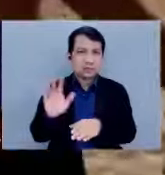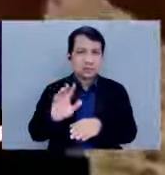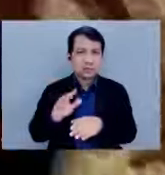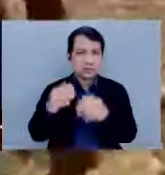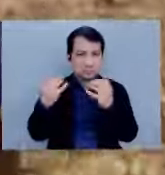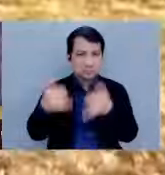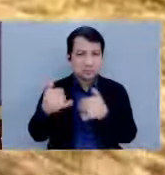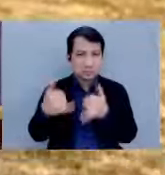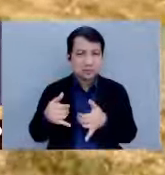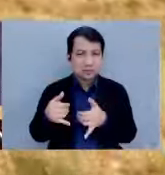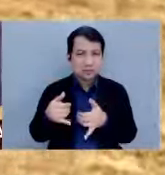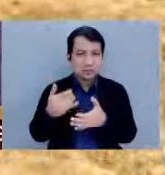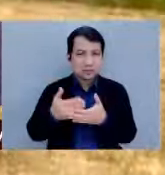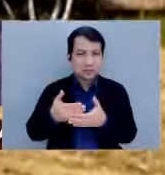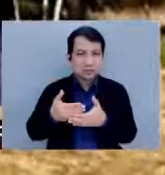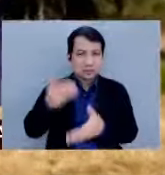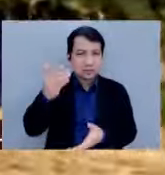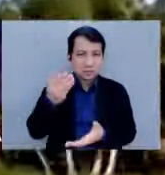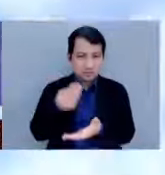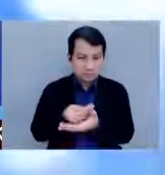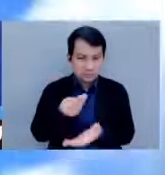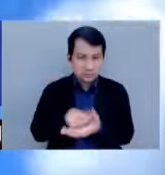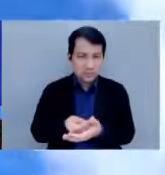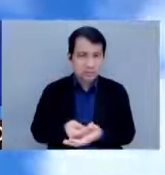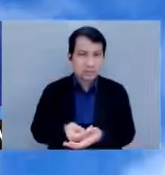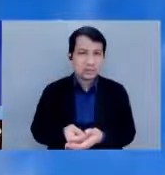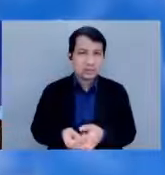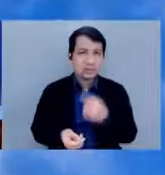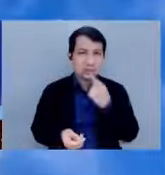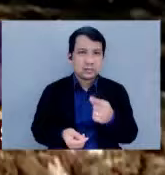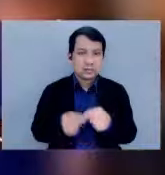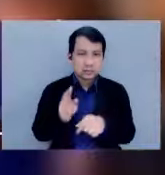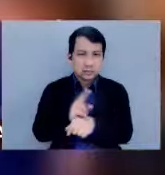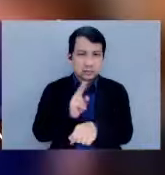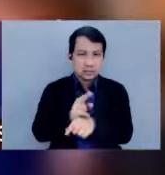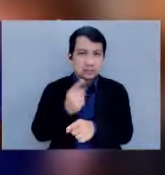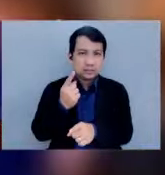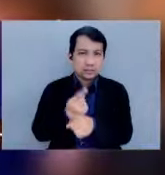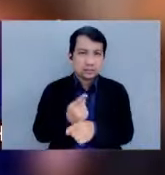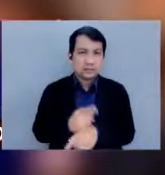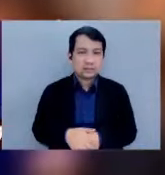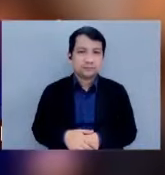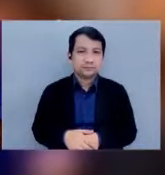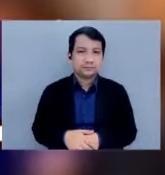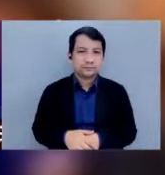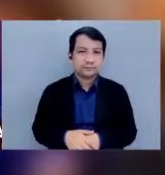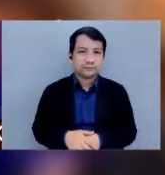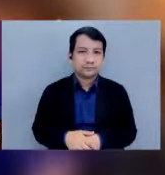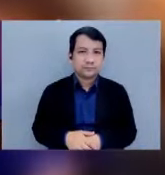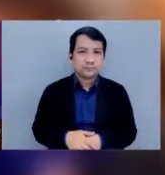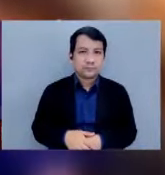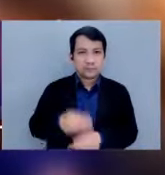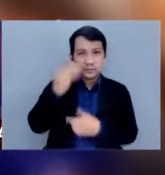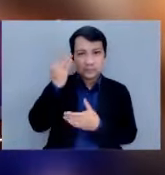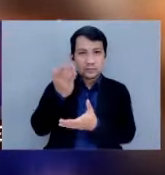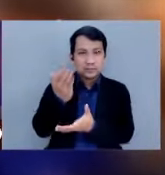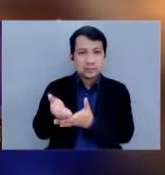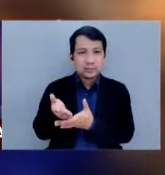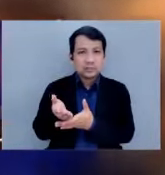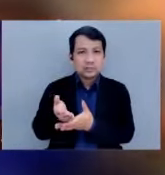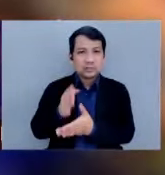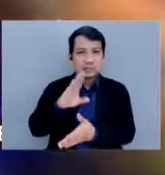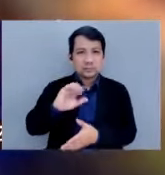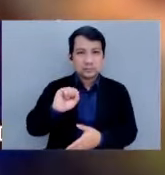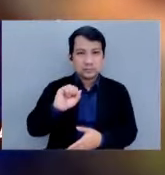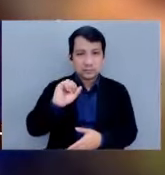ang malaking halaga ng pera at sana ginamit ito sa tama. Nakarating naman ang naturang video sa Bangko Sentral ng